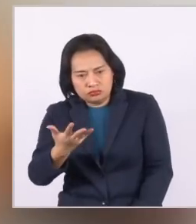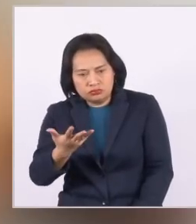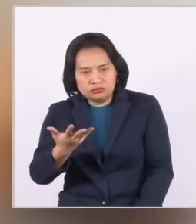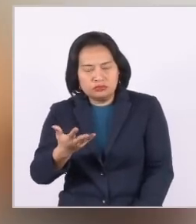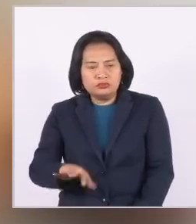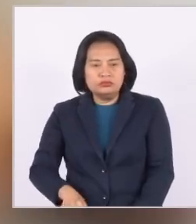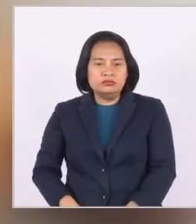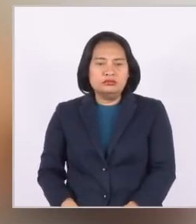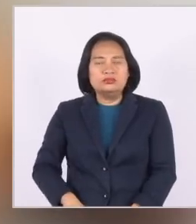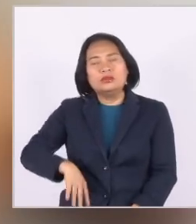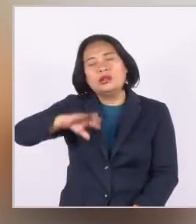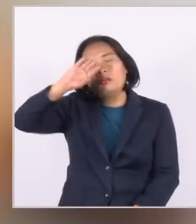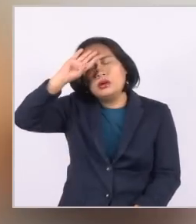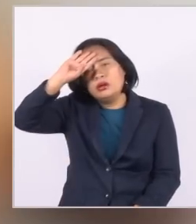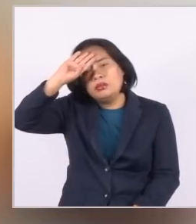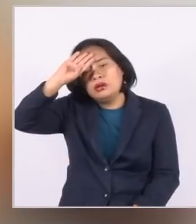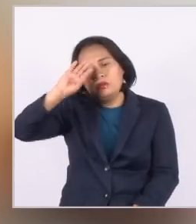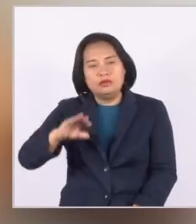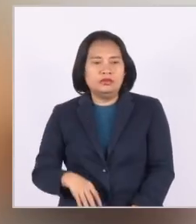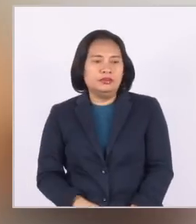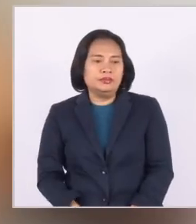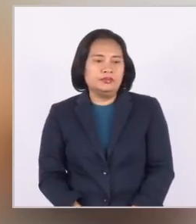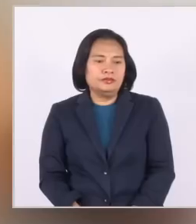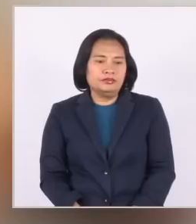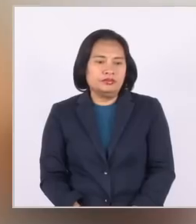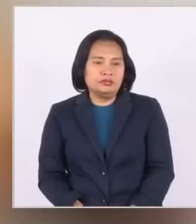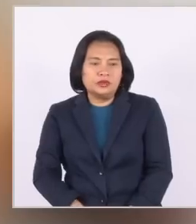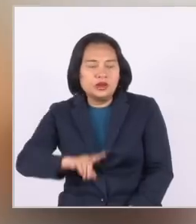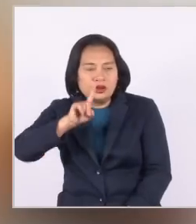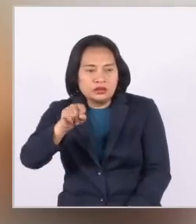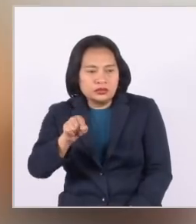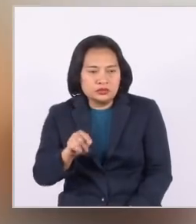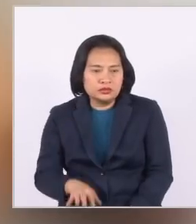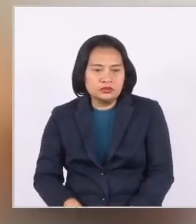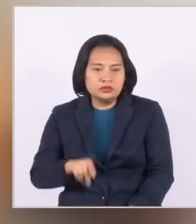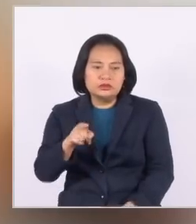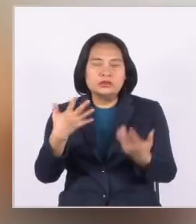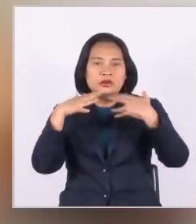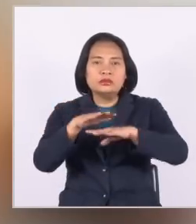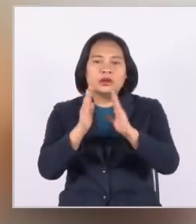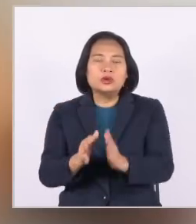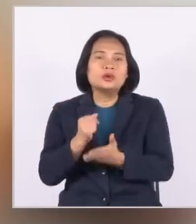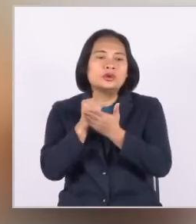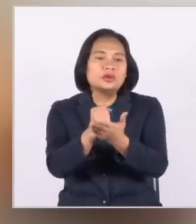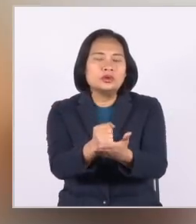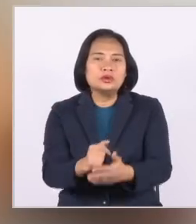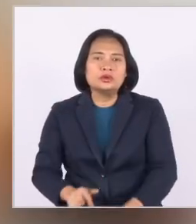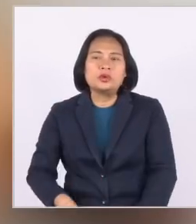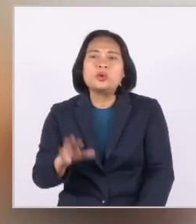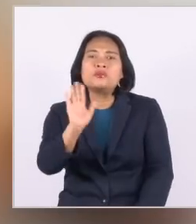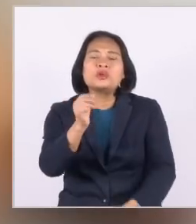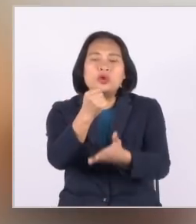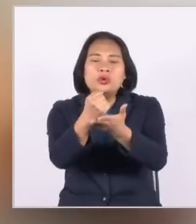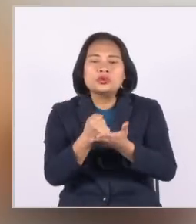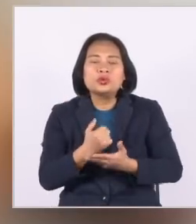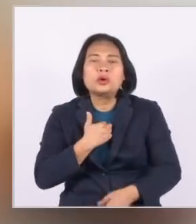ไม่ถามดูว่า ท่านไม่สบายหรือเปล่า ต้องถามคน ที่ก่อนติดต่อคนมาช่วยคร ับ โอ้ยไม่ต้องมาช่วยหรอกฉันไ